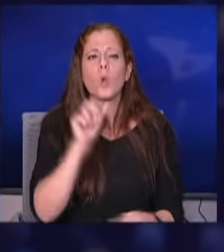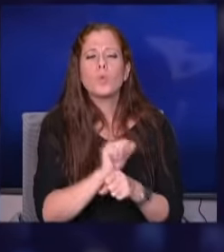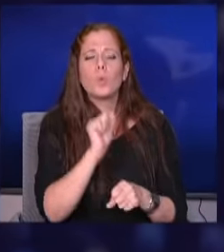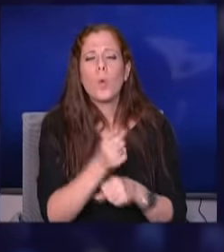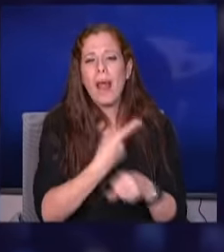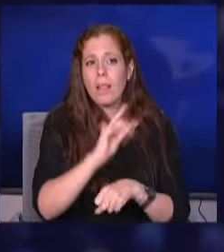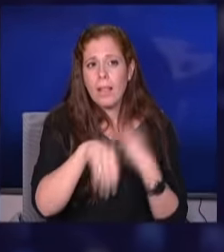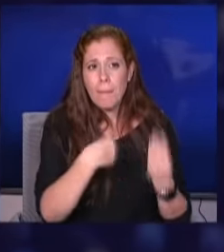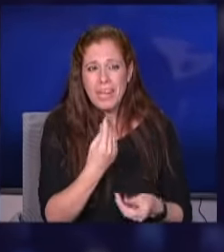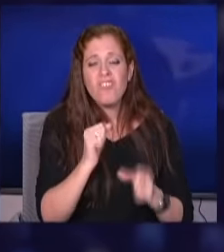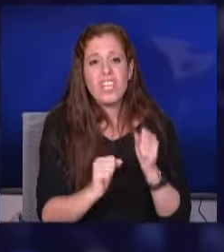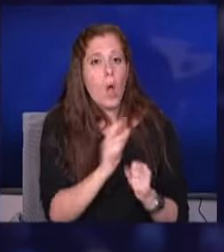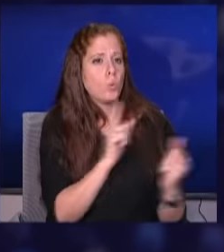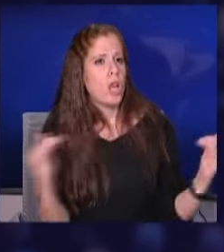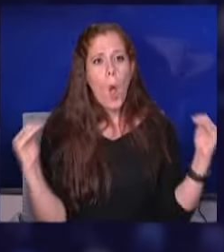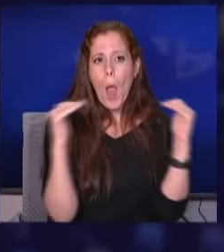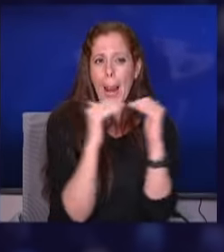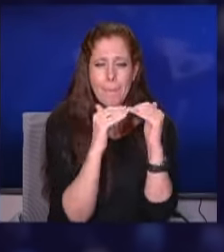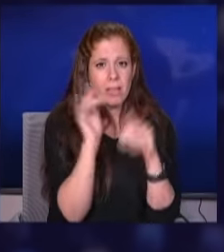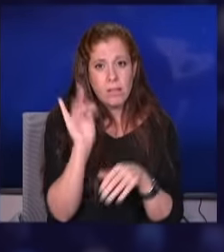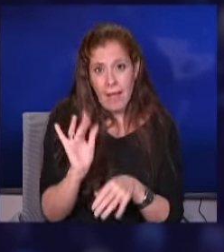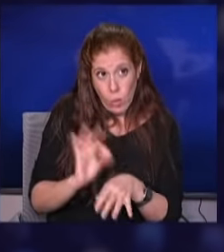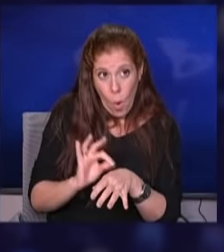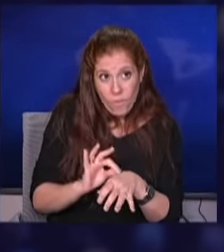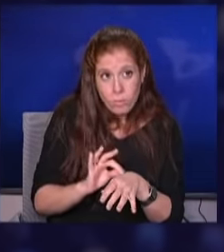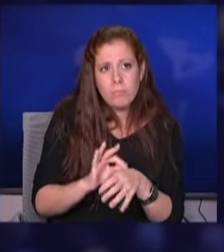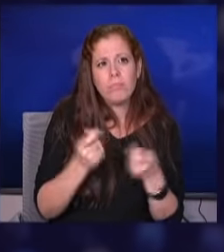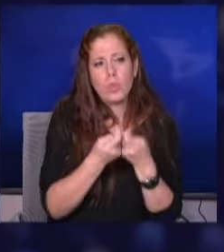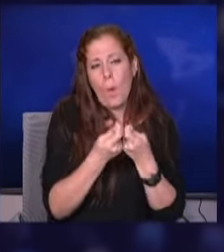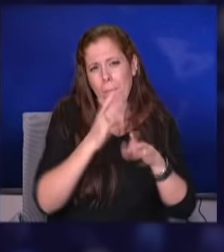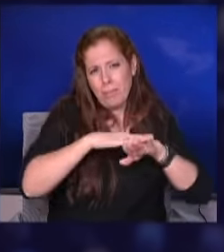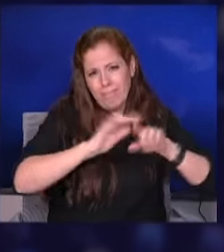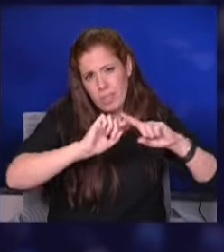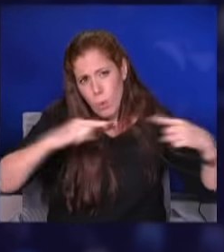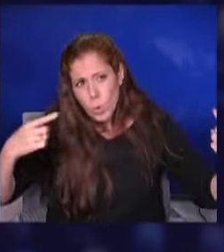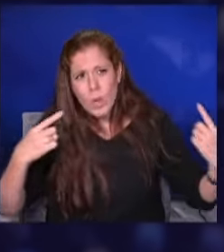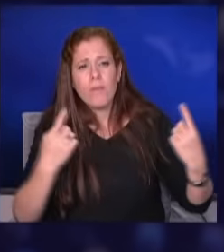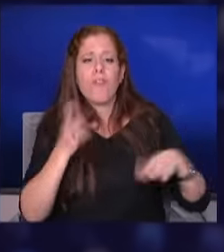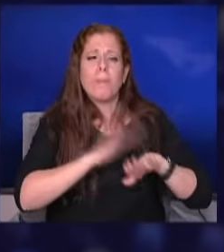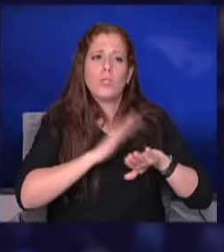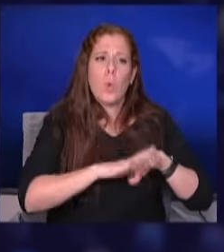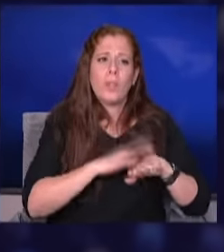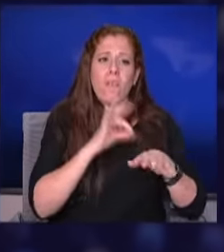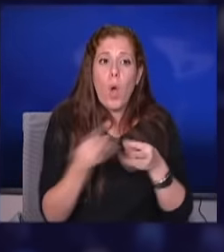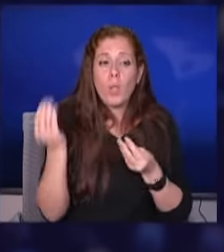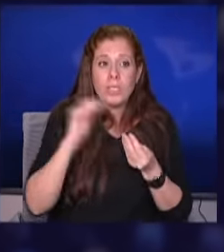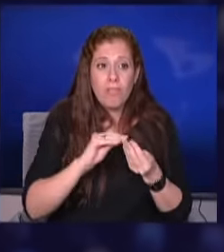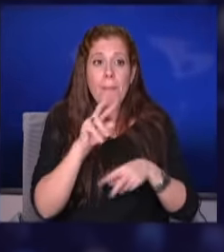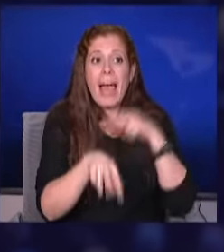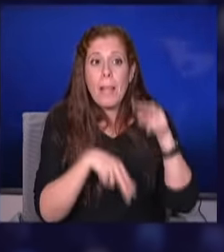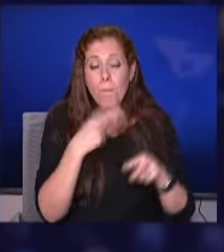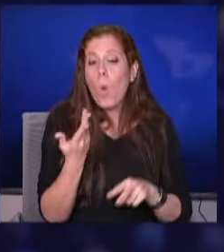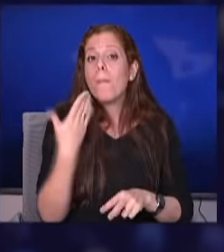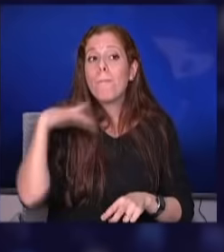מינית והתנהגות שאינה הולמת כנגד רופאים מתחומי התמחות שונים ובעלי מקצועות רפואה נוספים. הטיפול במרבית